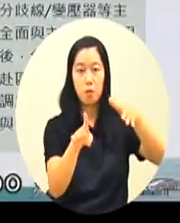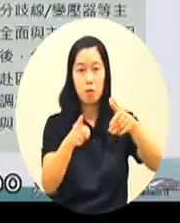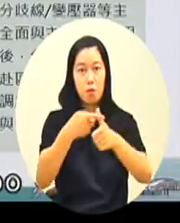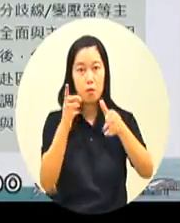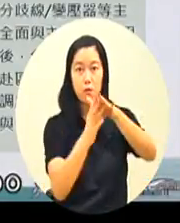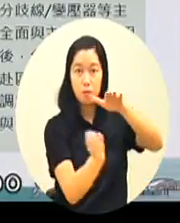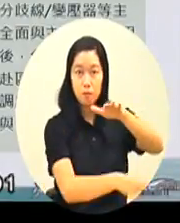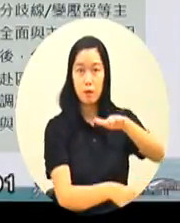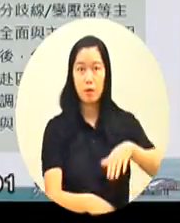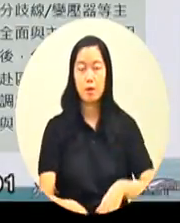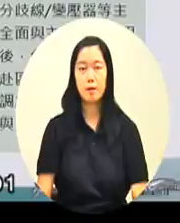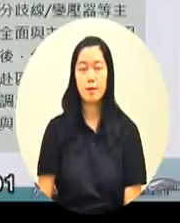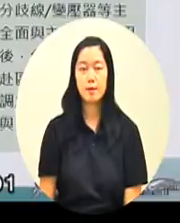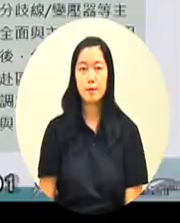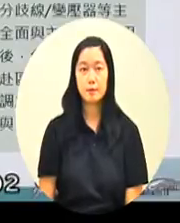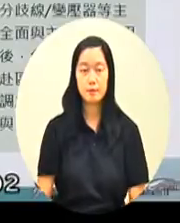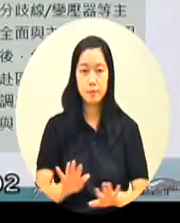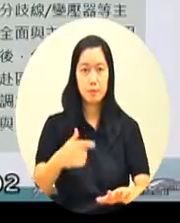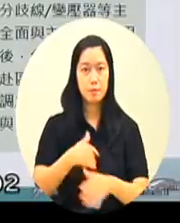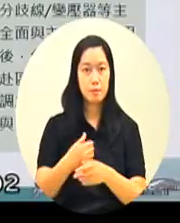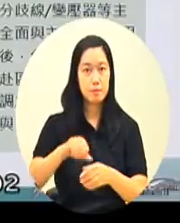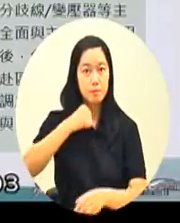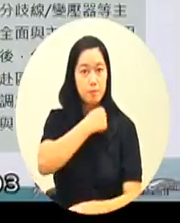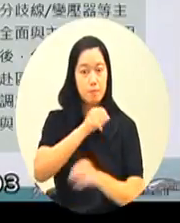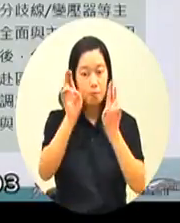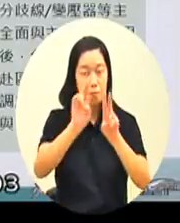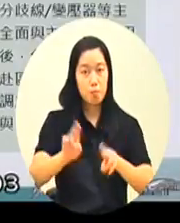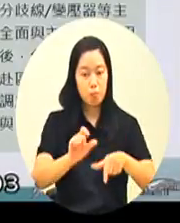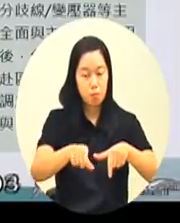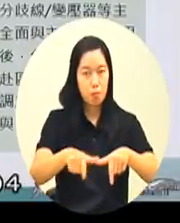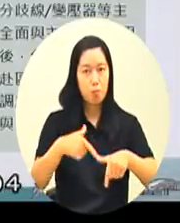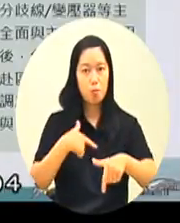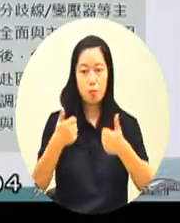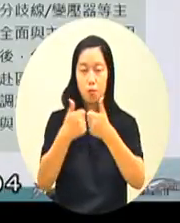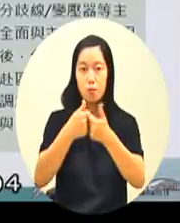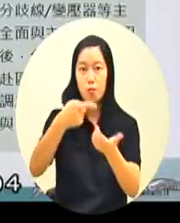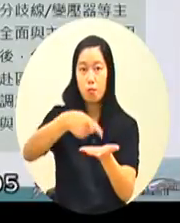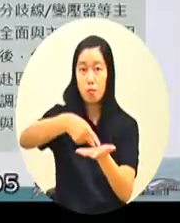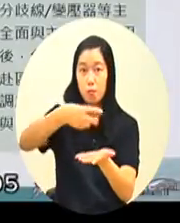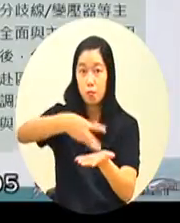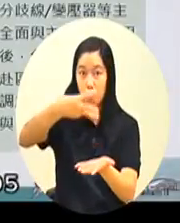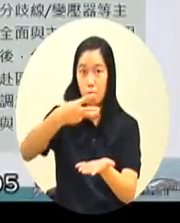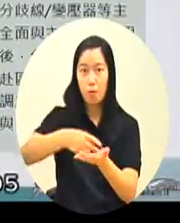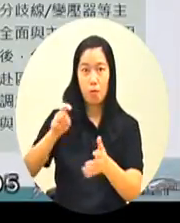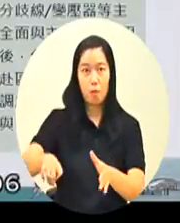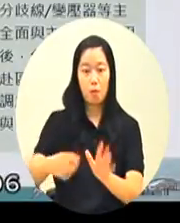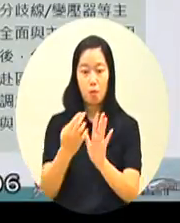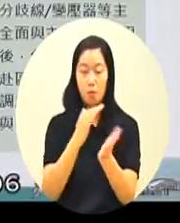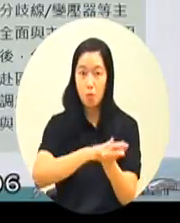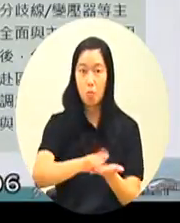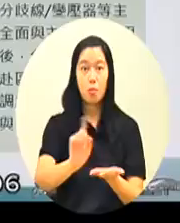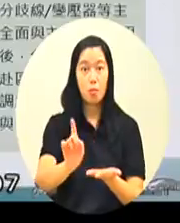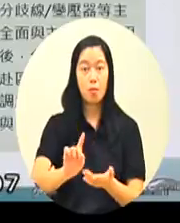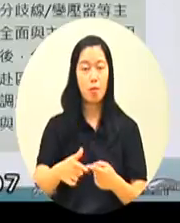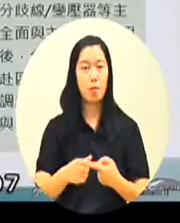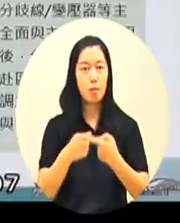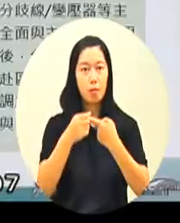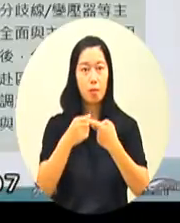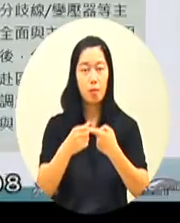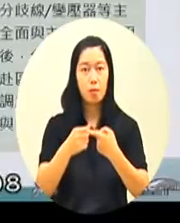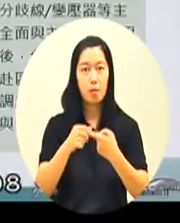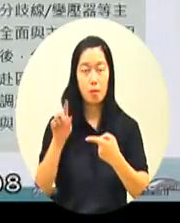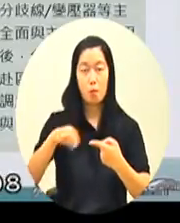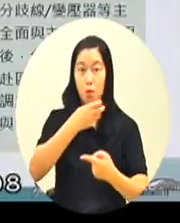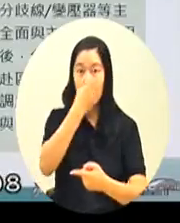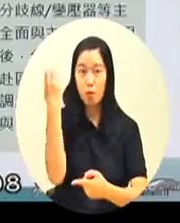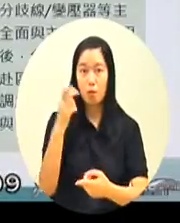外，其实我们已经跟台电公司开了三次会哦。那有几个重要的事情要解决。第一件事情就是台电公司事实上也发现